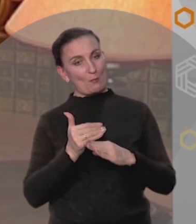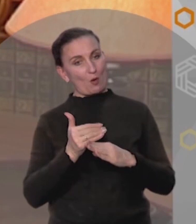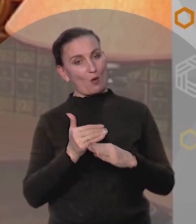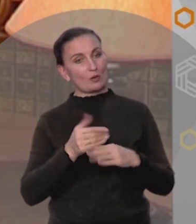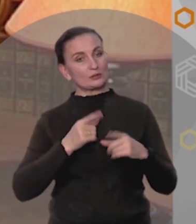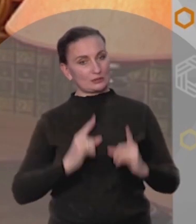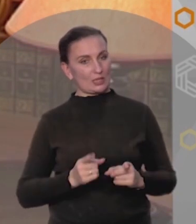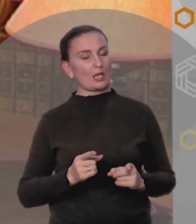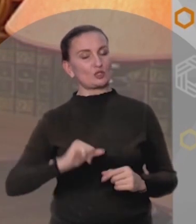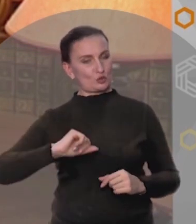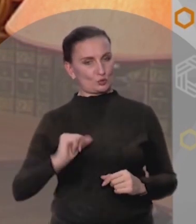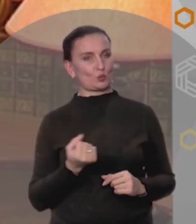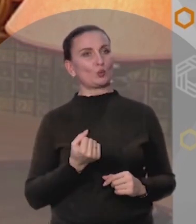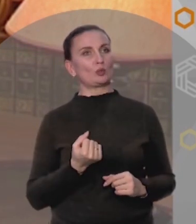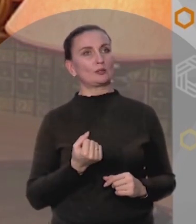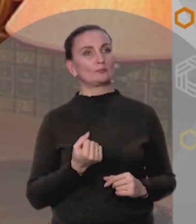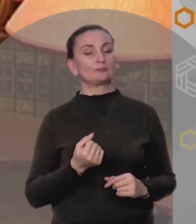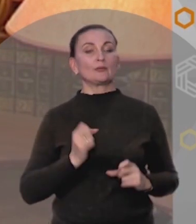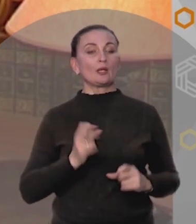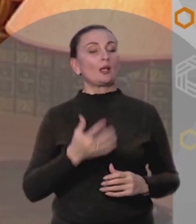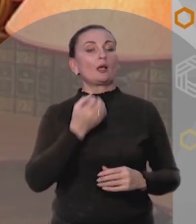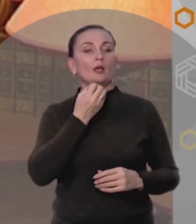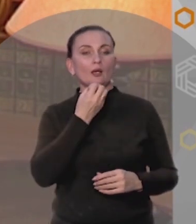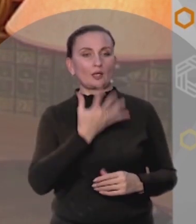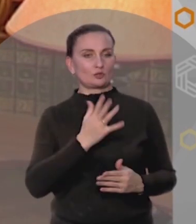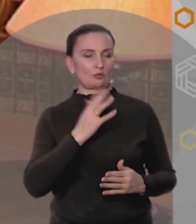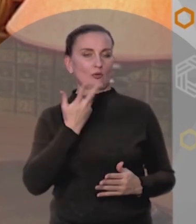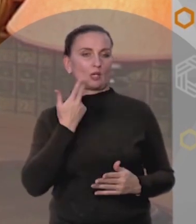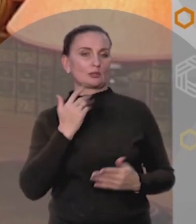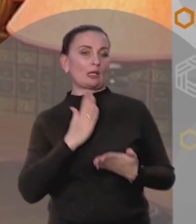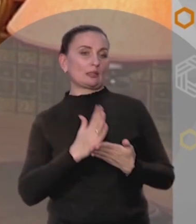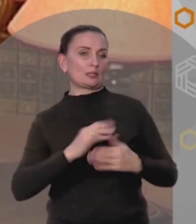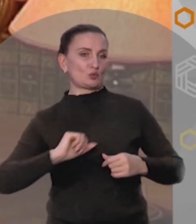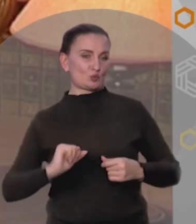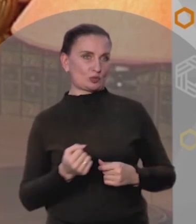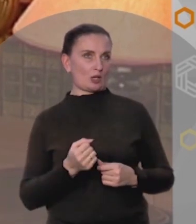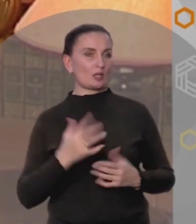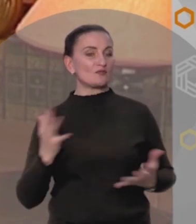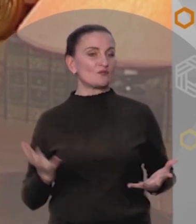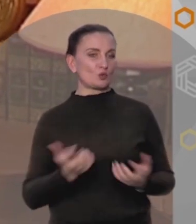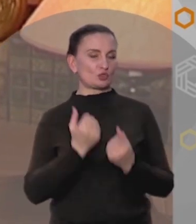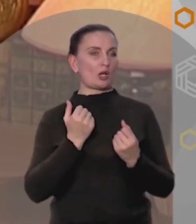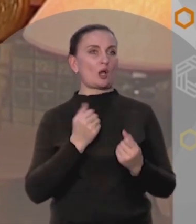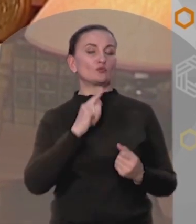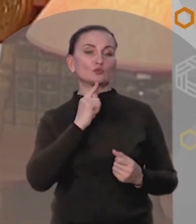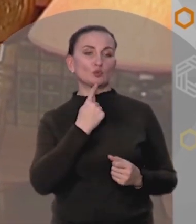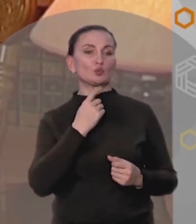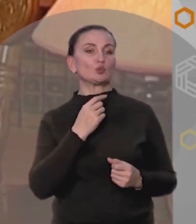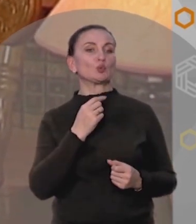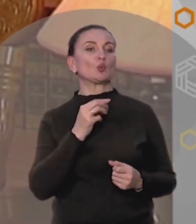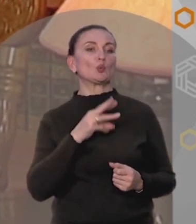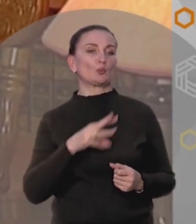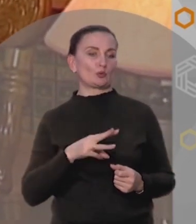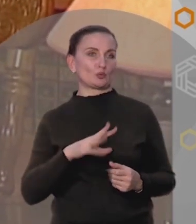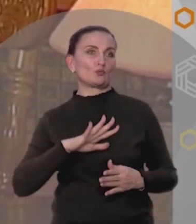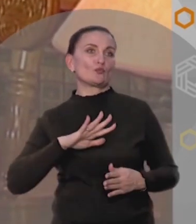И помог ей в этом настоящий друг. Как хорошо, когда есть друзья. Они выручают в трудную